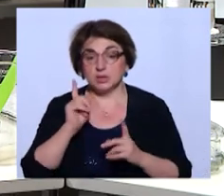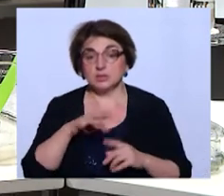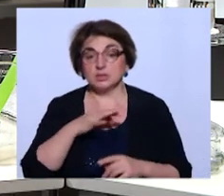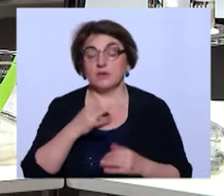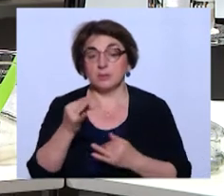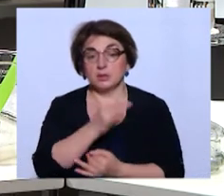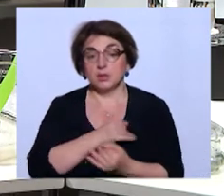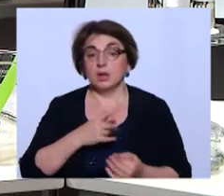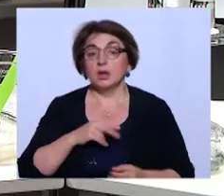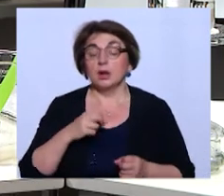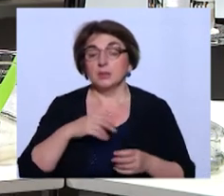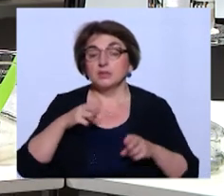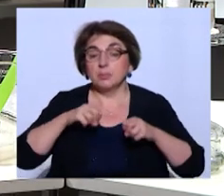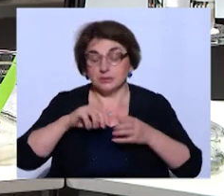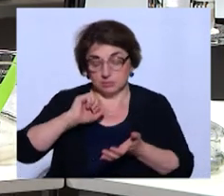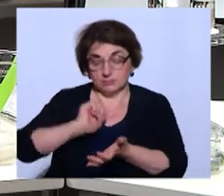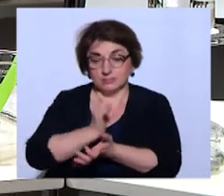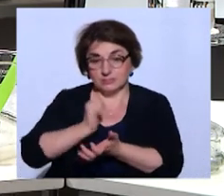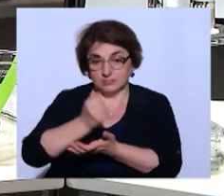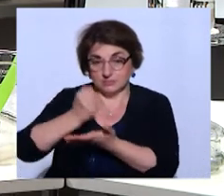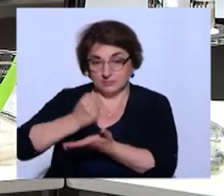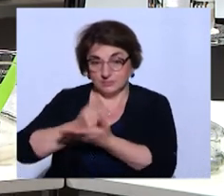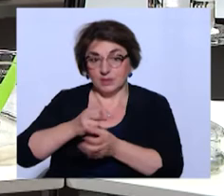ესე იგი, მარმარილოს ნატეხი მოვათავსოთ ჩვენ